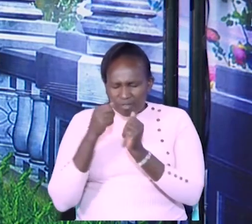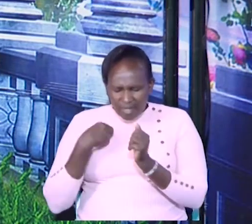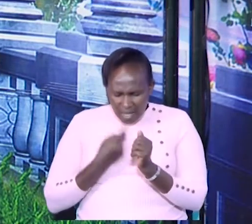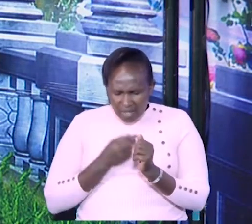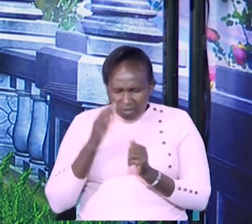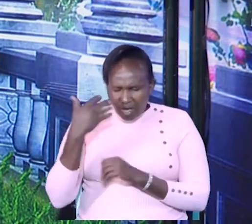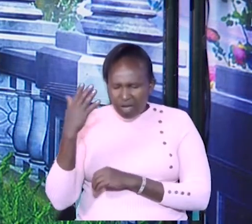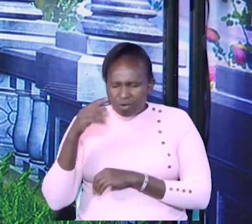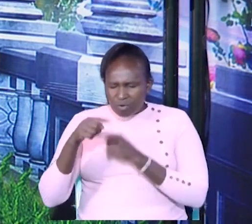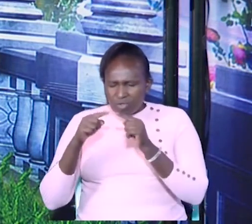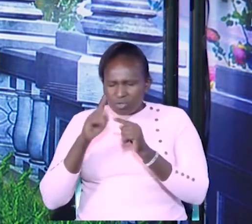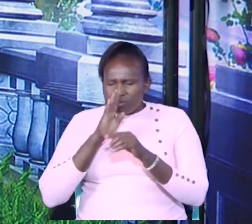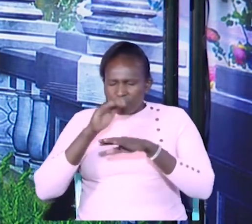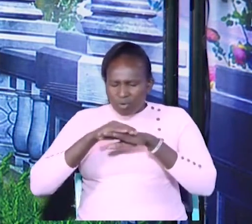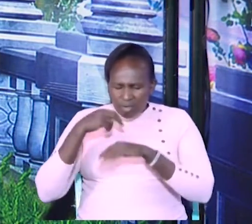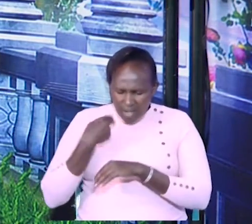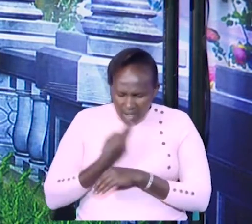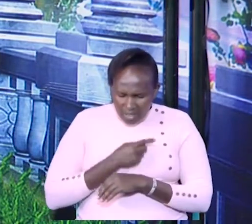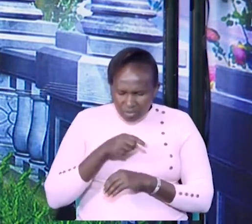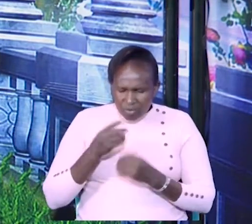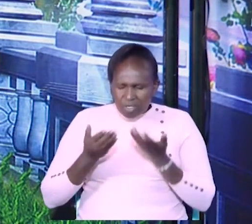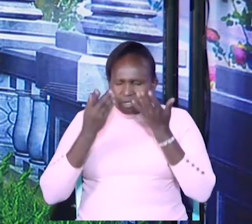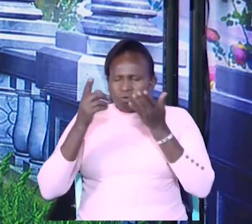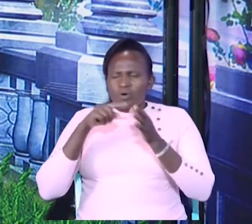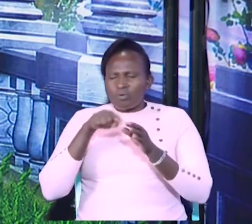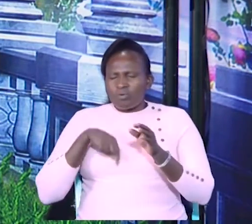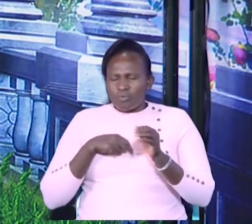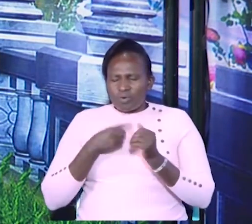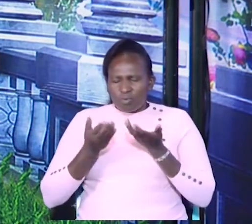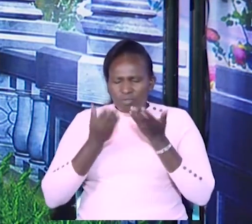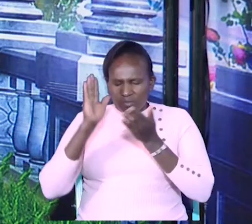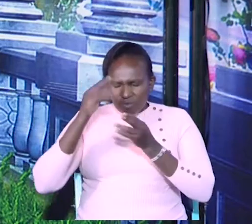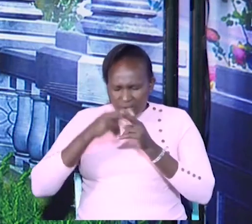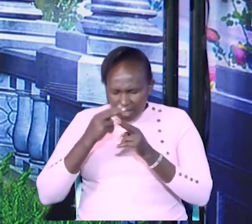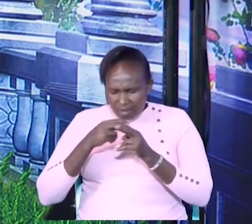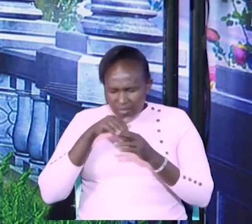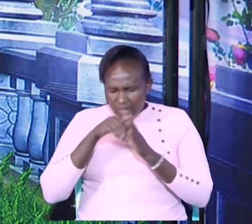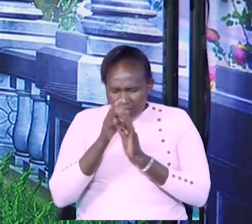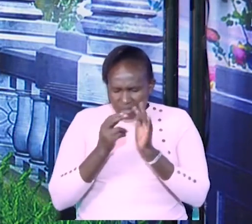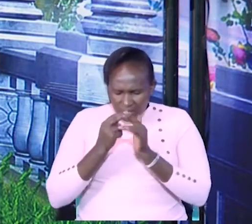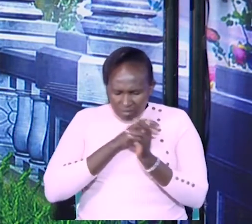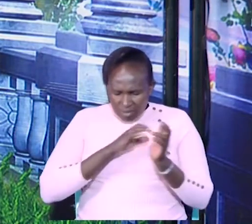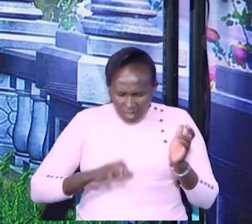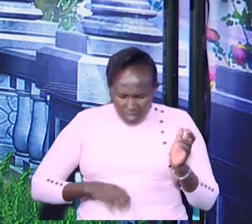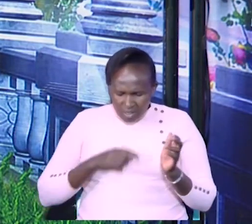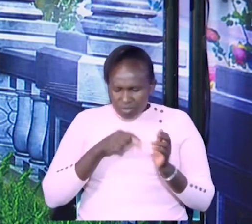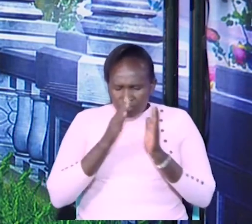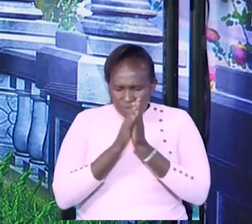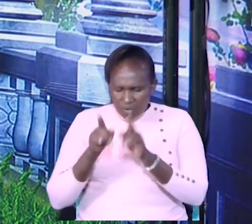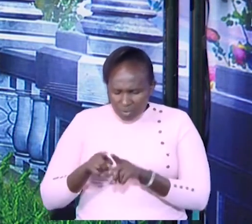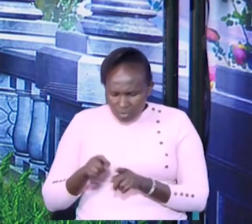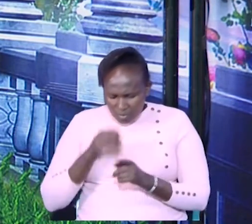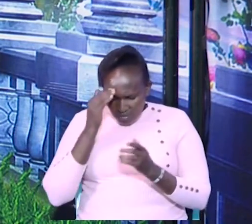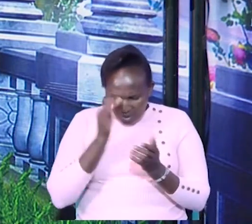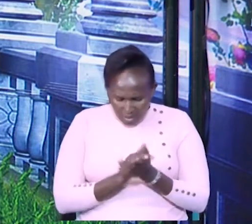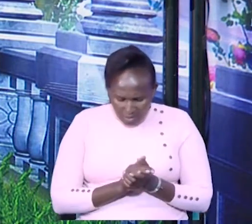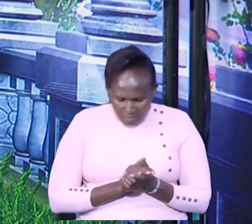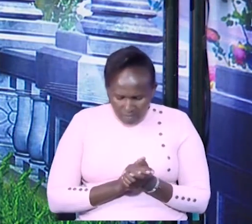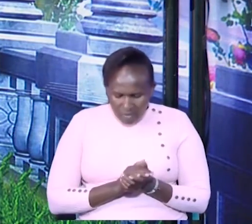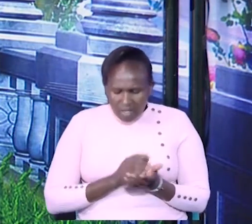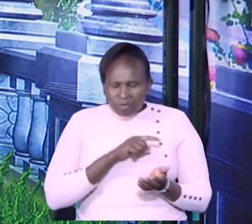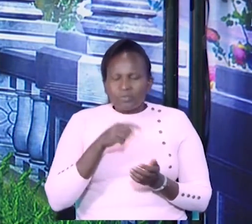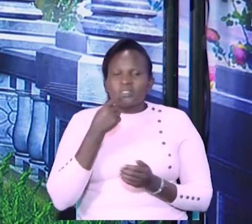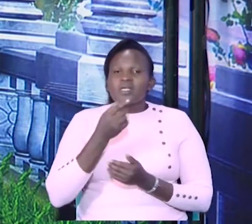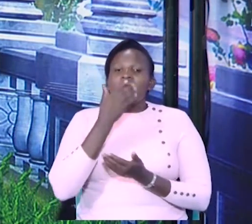mkono wako uendelee kuwa juu yetu. Tunakuinua na tunalihimidi jina lako, na ni katika jina la Yesu Kristo tunaomba na hata na kuamini.